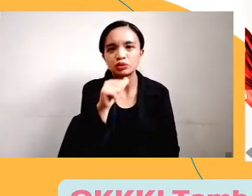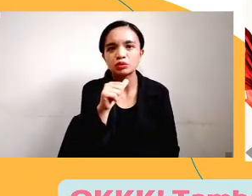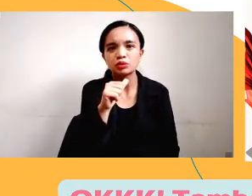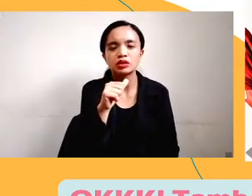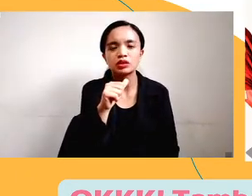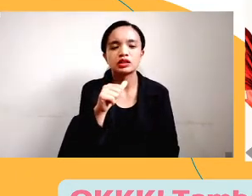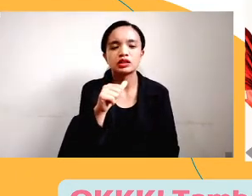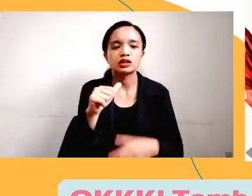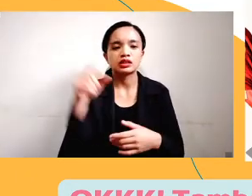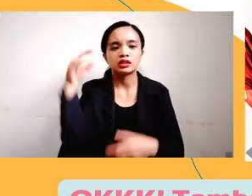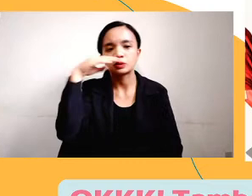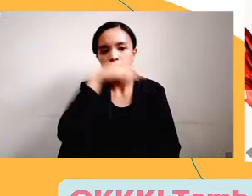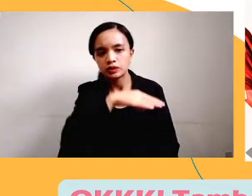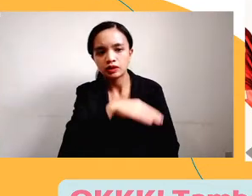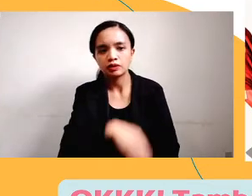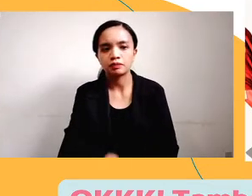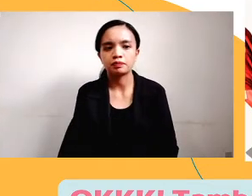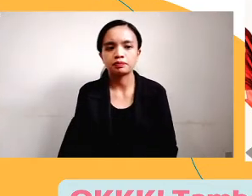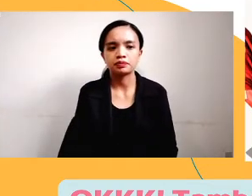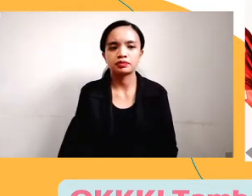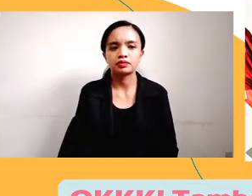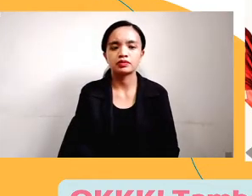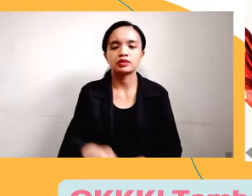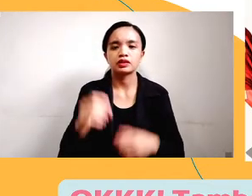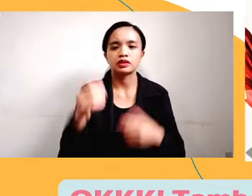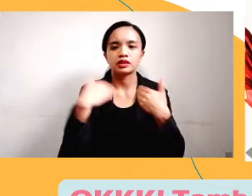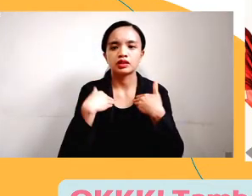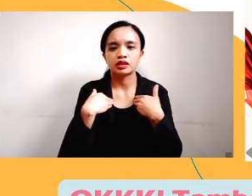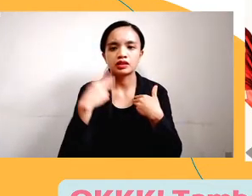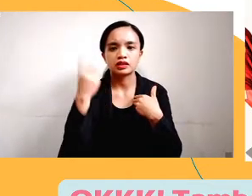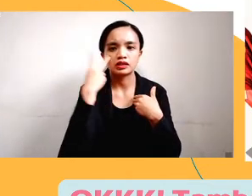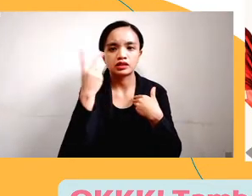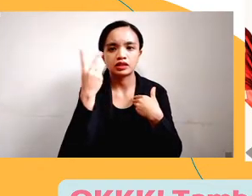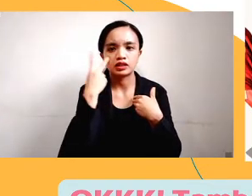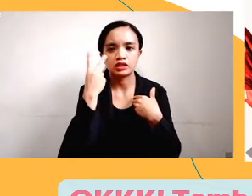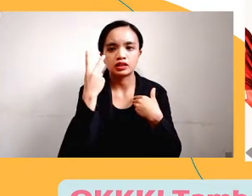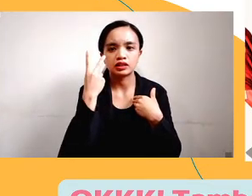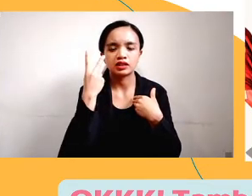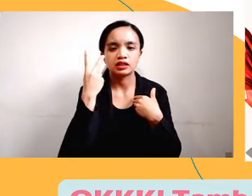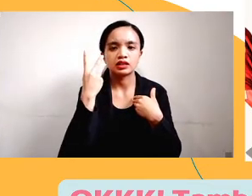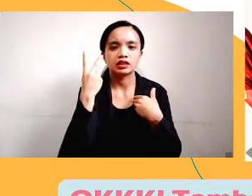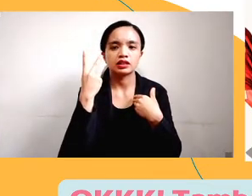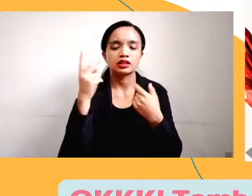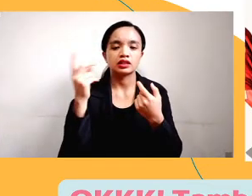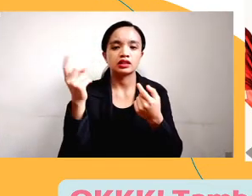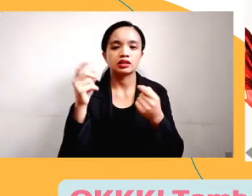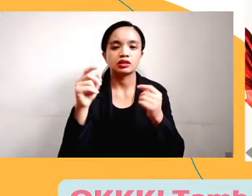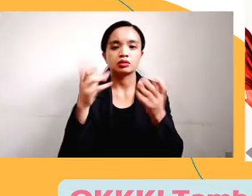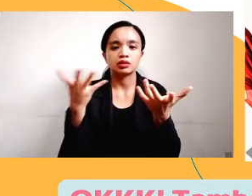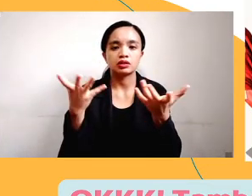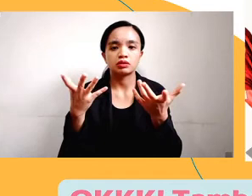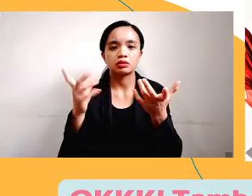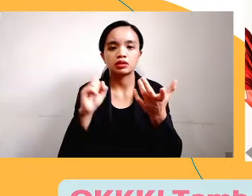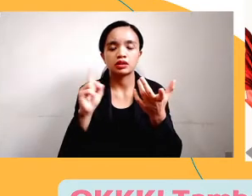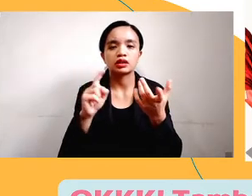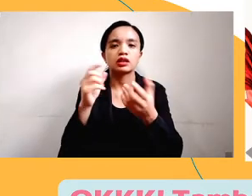kasinungalingan. Okay? Dapat pinagkakatiwalaan natin yung ating mga pinagkukunan ng